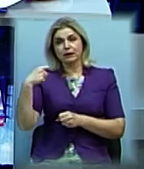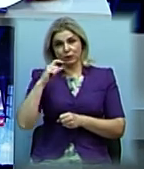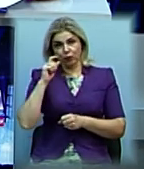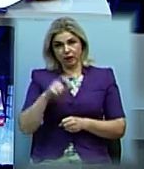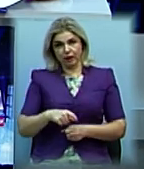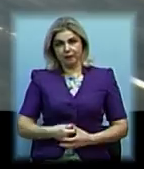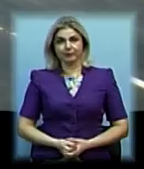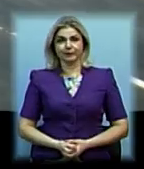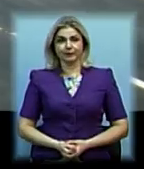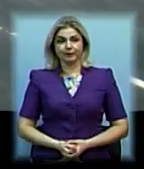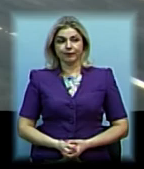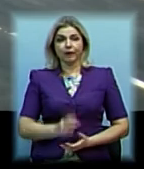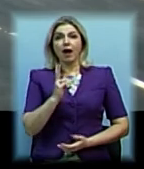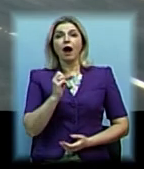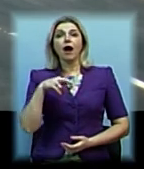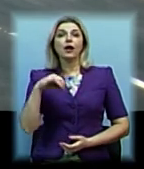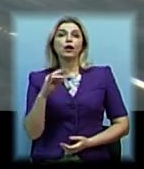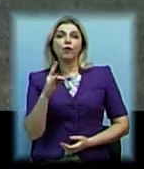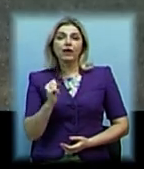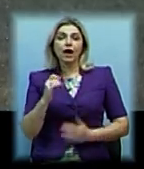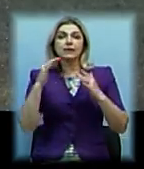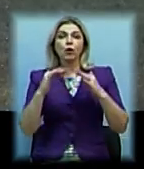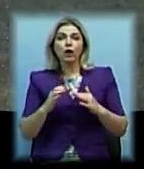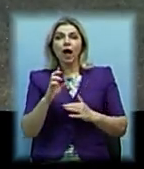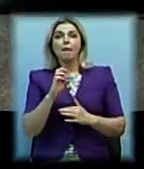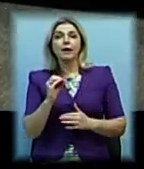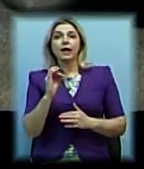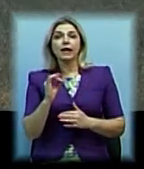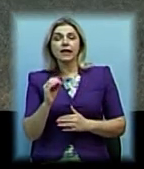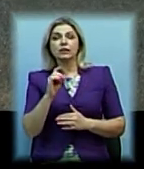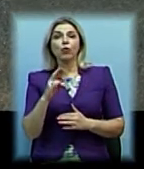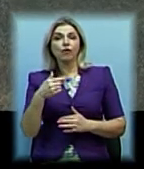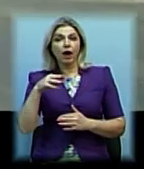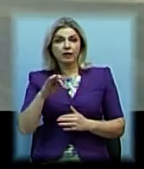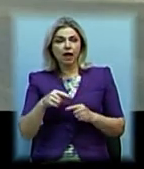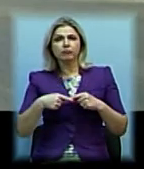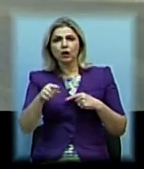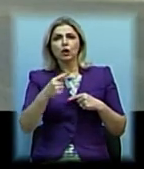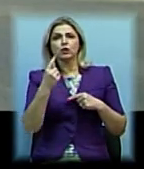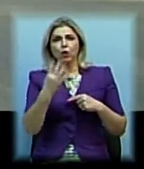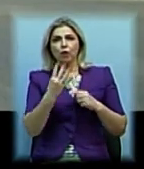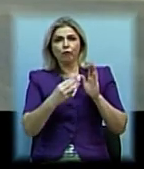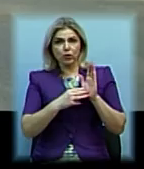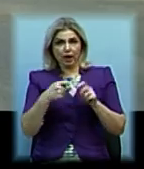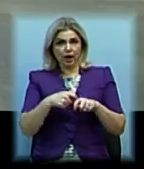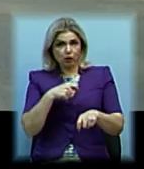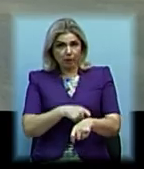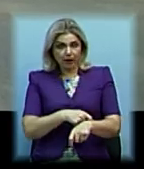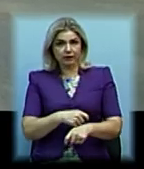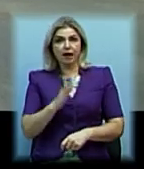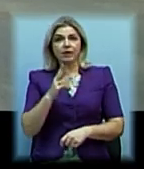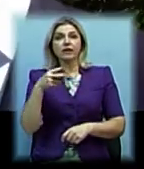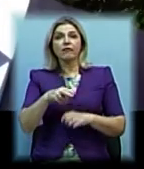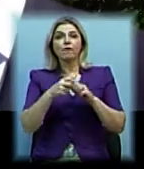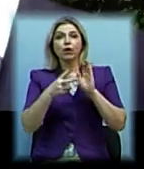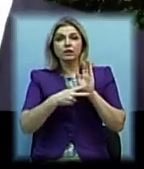Порошенко. Калинівка, Снігурівка, Березнегувати. Протяжність цієї дороги – 48 кілометрів. В 2017 році